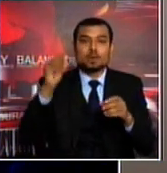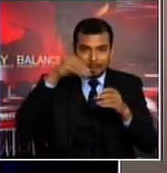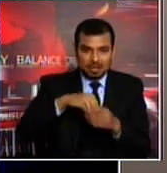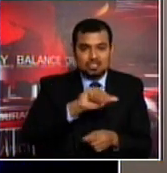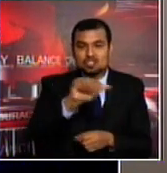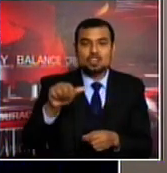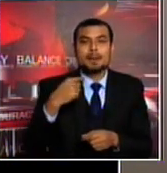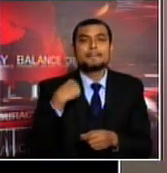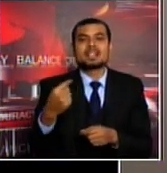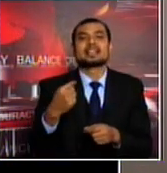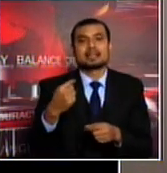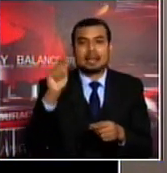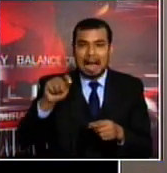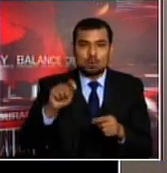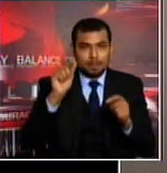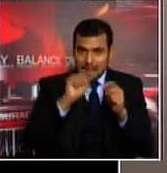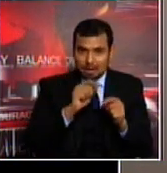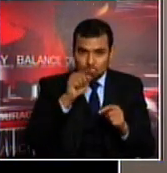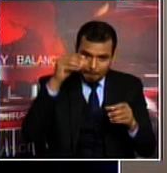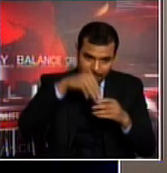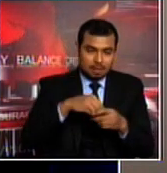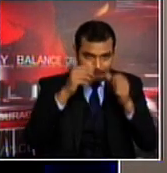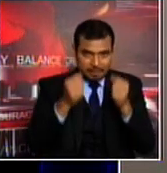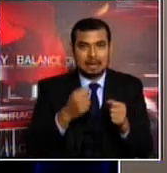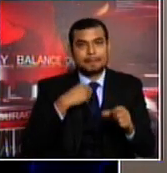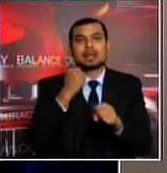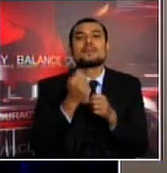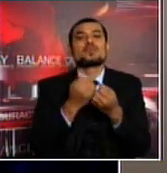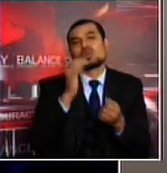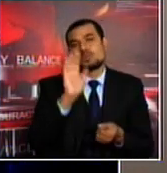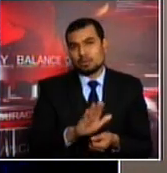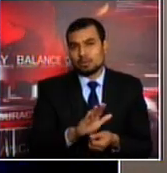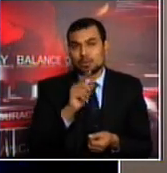जनप्रतिनिधिले बनाएका नीति र कानुनभित्र रहेर हामीले काम गरिरहेका छौँ।